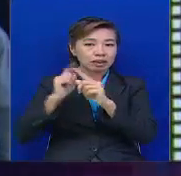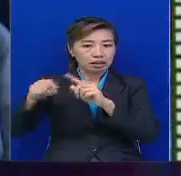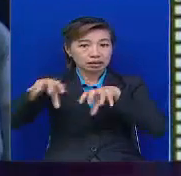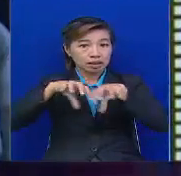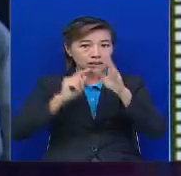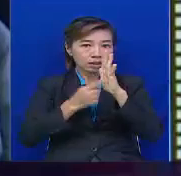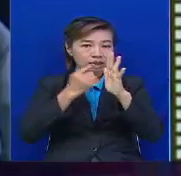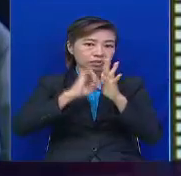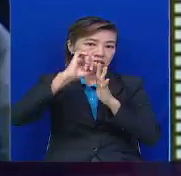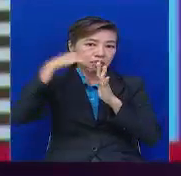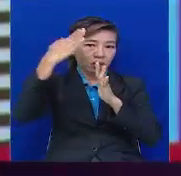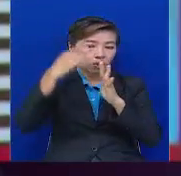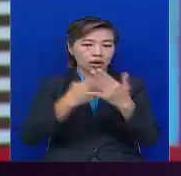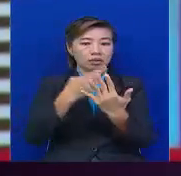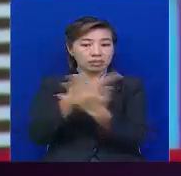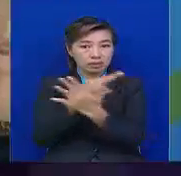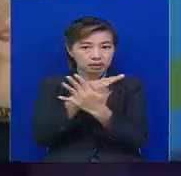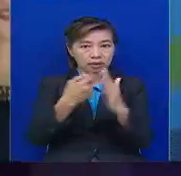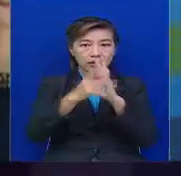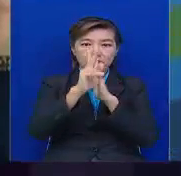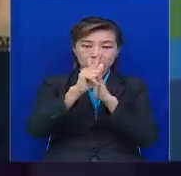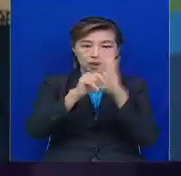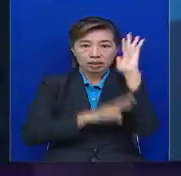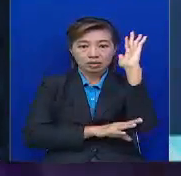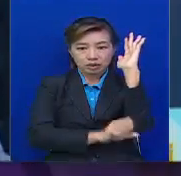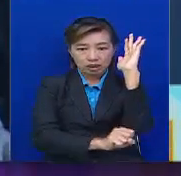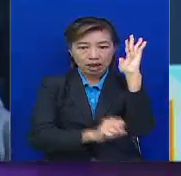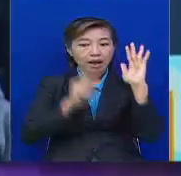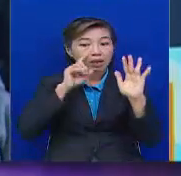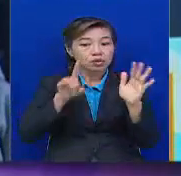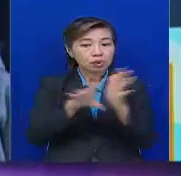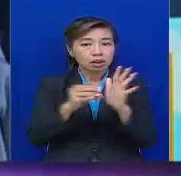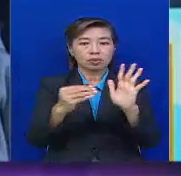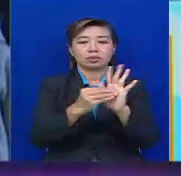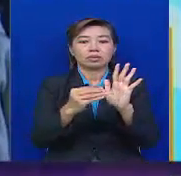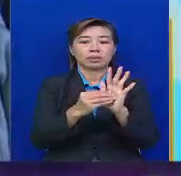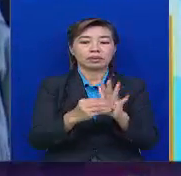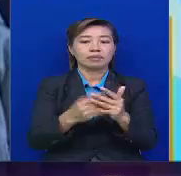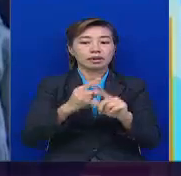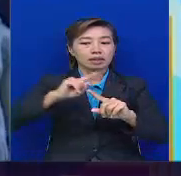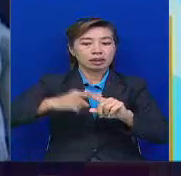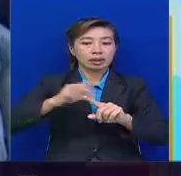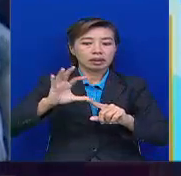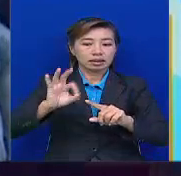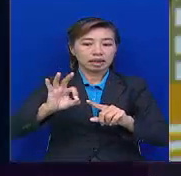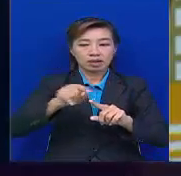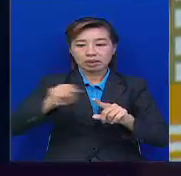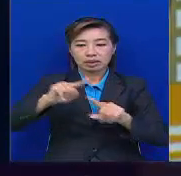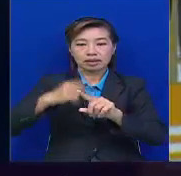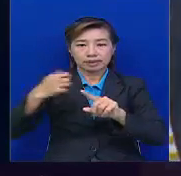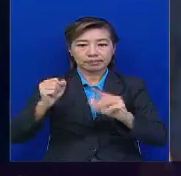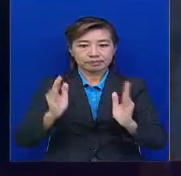ที่จังหวัดเชียงใหม่ราชบุรีขอนแก่นสงขลาและปิดท้ายที่กรุงเทพมหานครในเดือนกันยายนถึงตุลาค